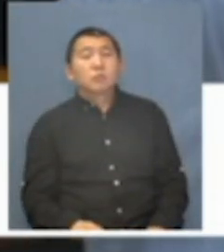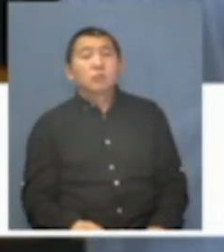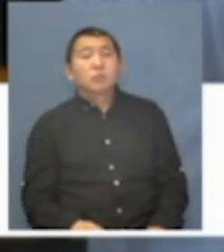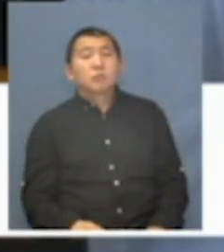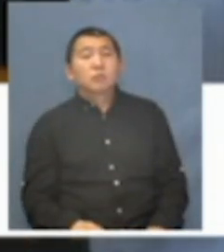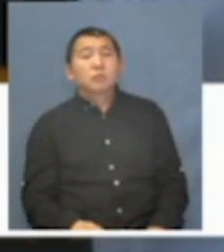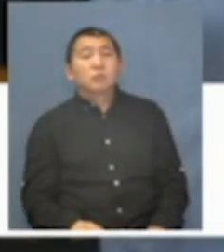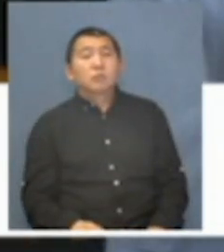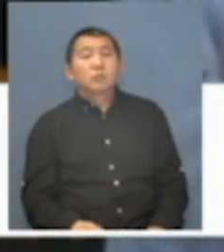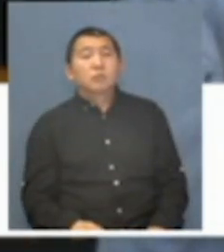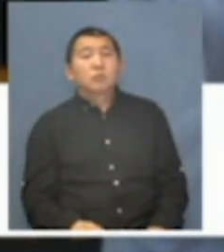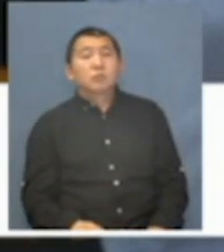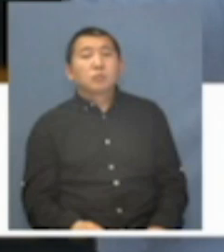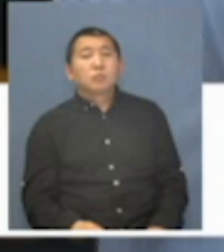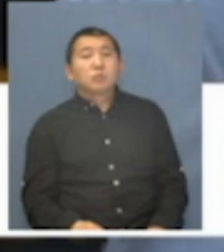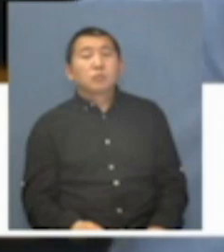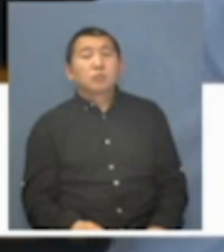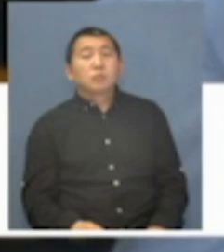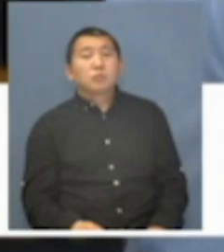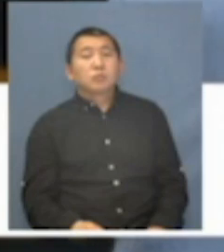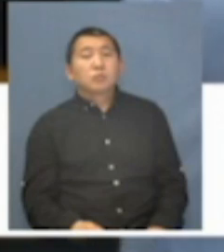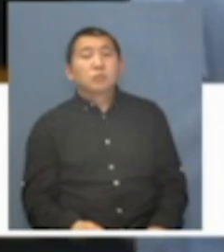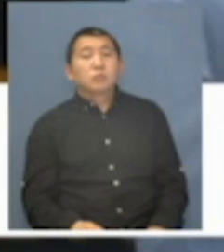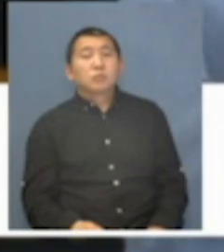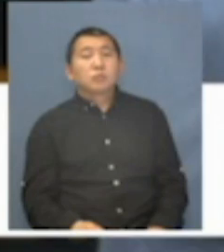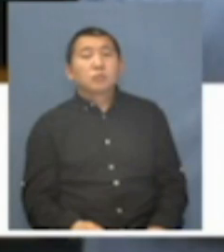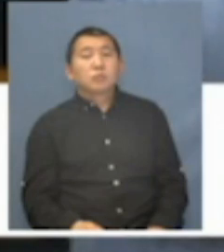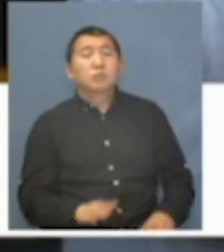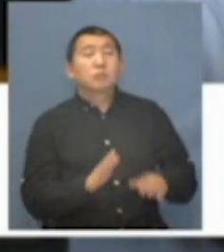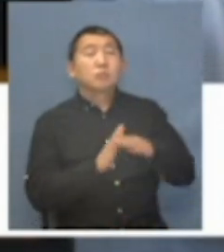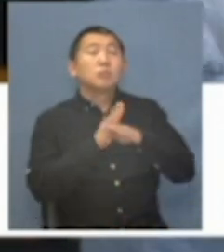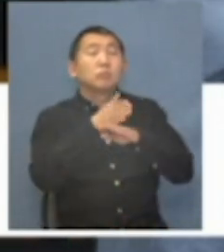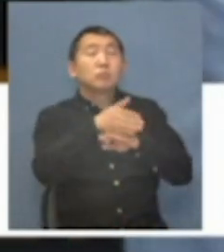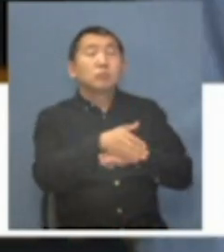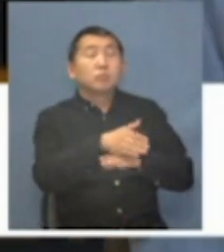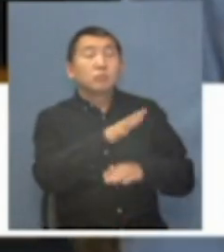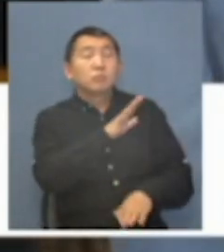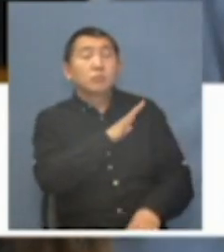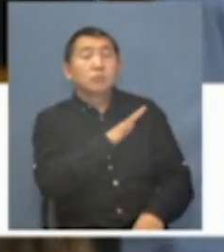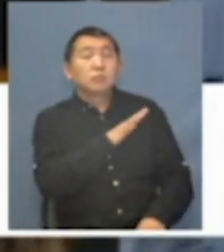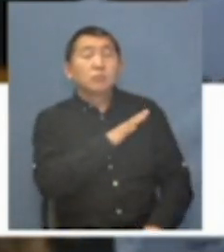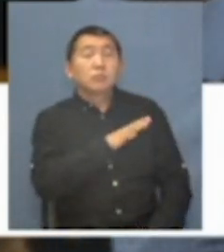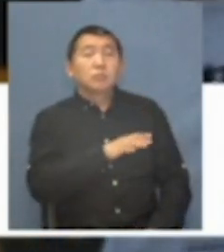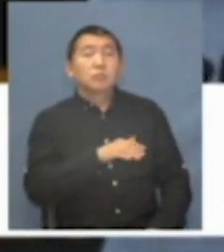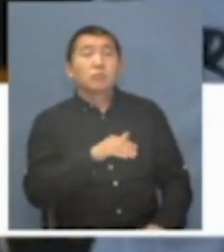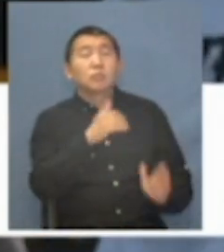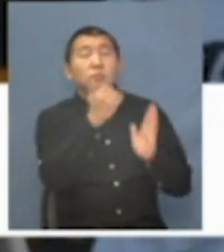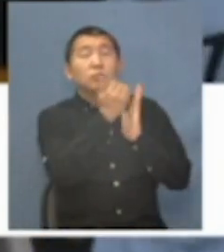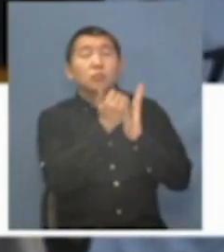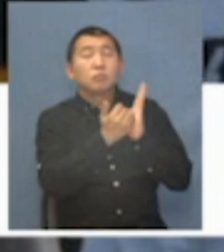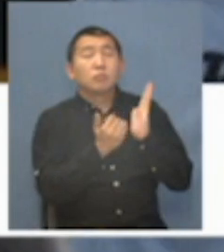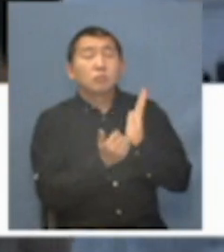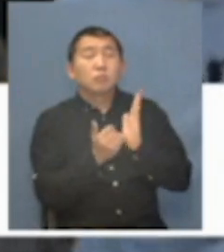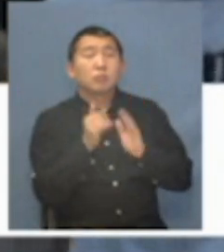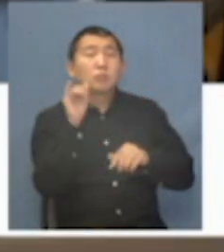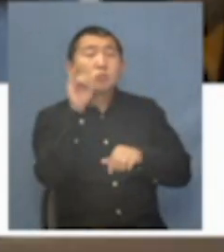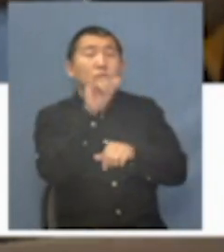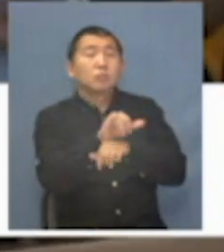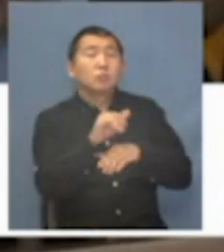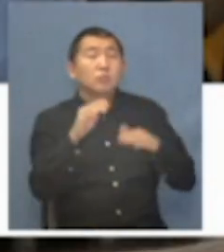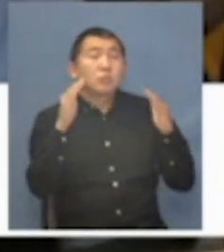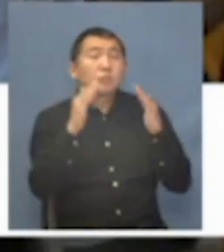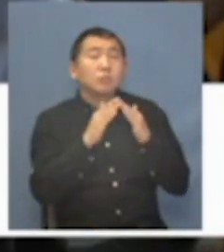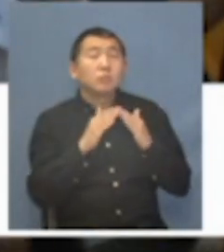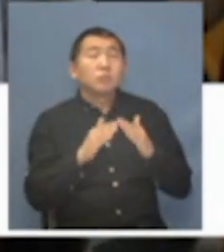ауылы Ержібаевтар отбасына Қонақжай отбасы бағдарламасы бойынша келдім.